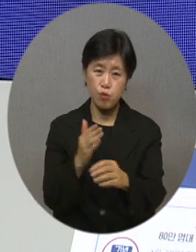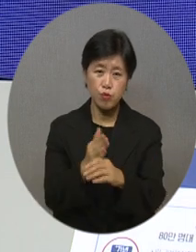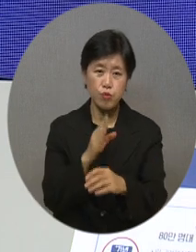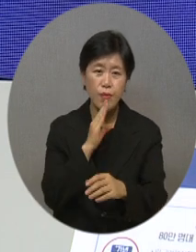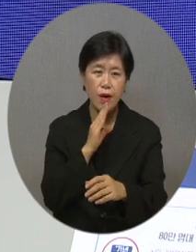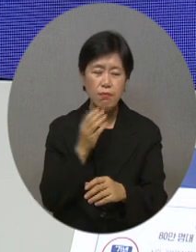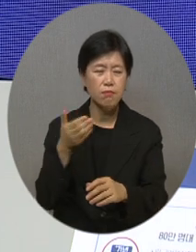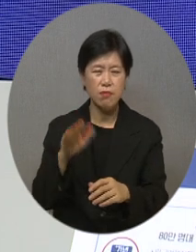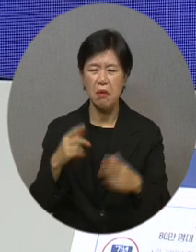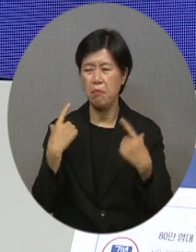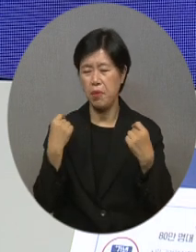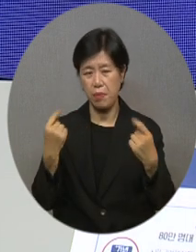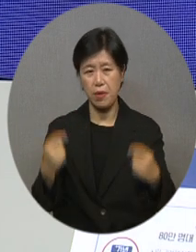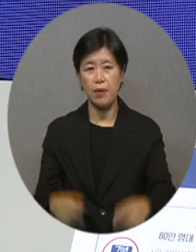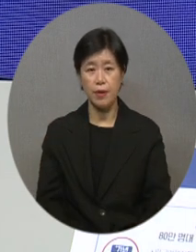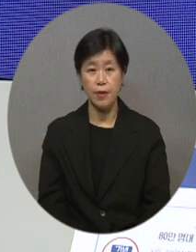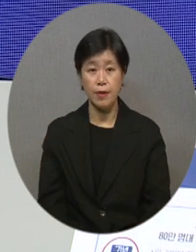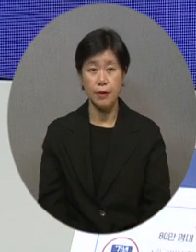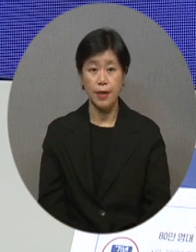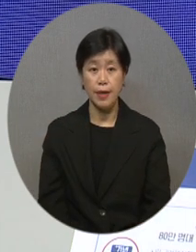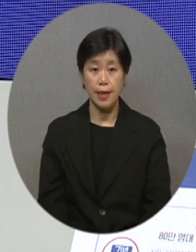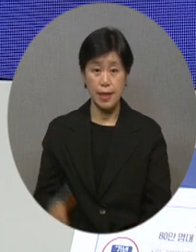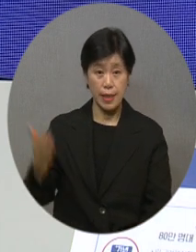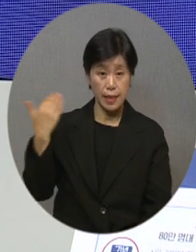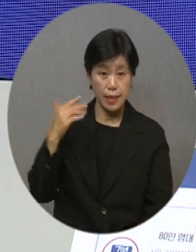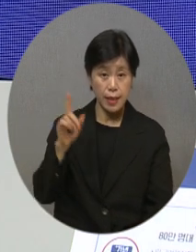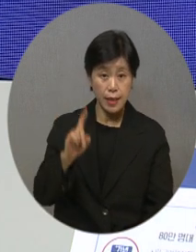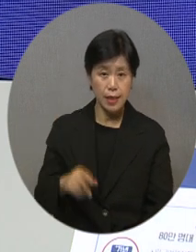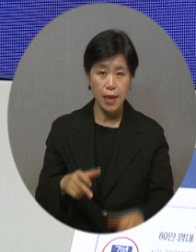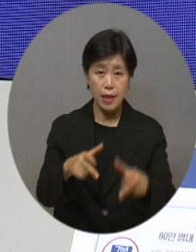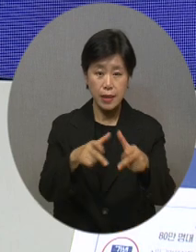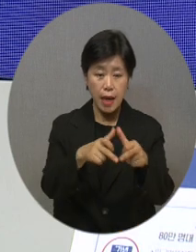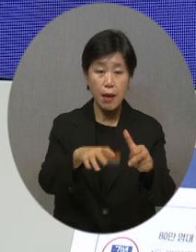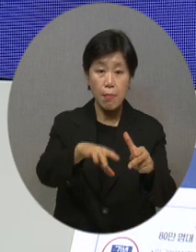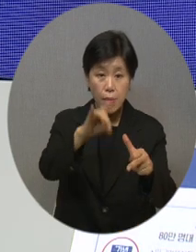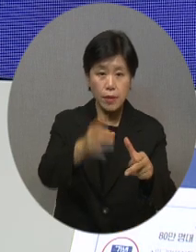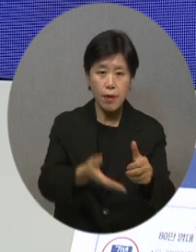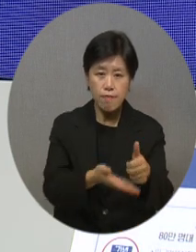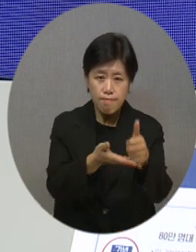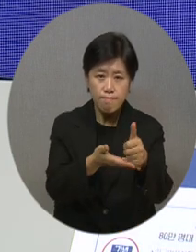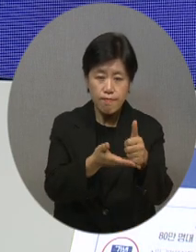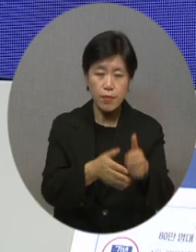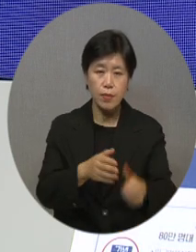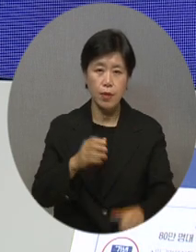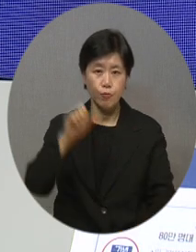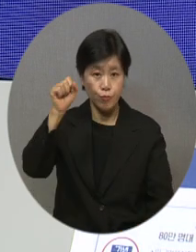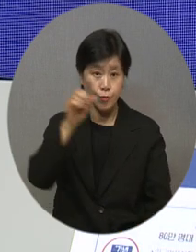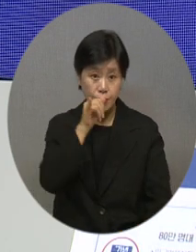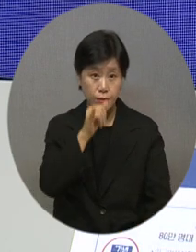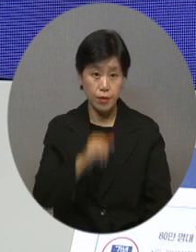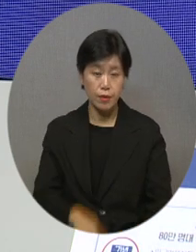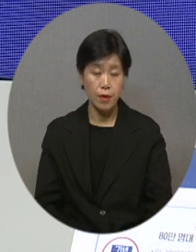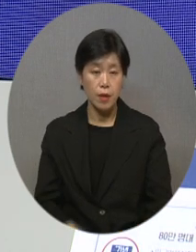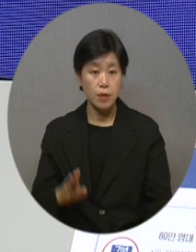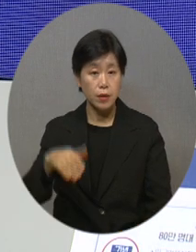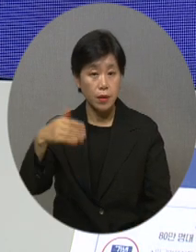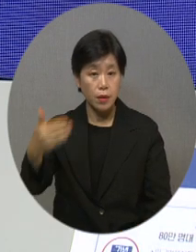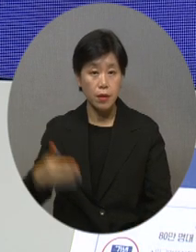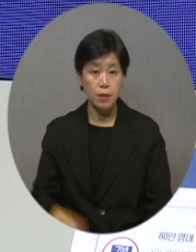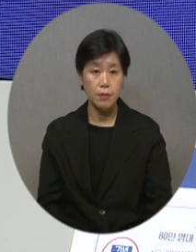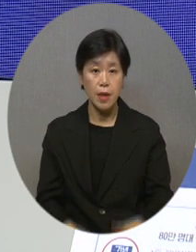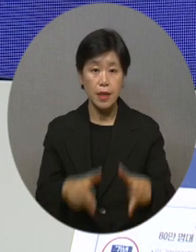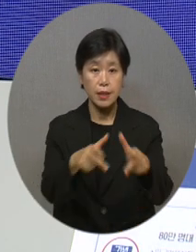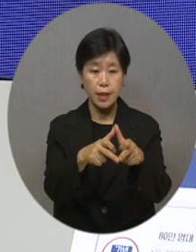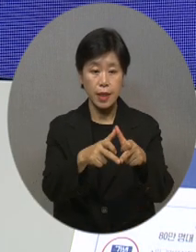것이죠. 그래서 옛날에는 저희가 아시겠지만 장애인 먼저 운동을 이렇게 전개를 했었고요. 그 이후로는 저희는